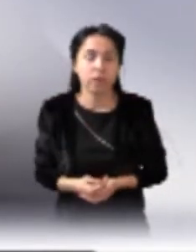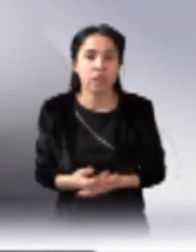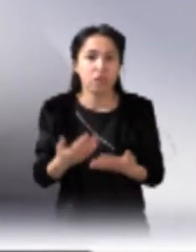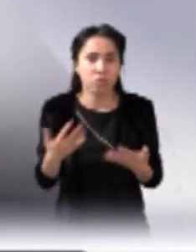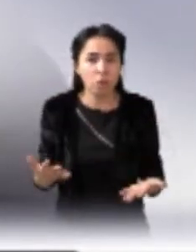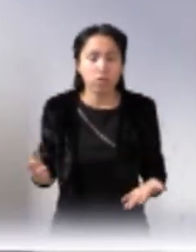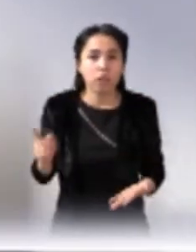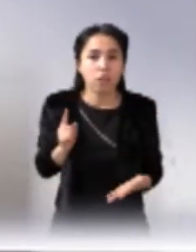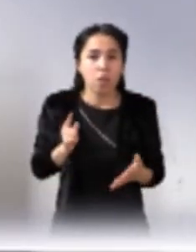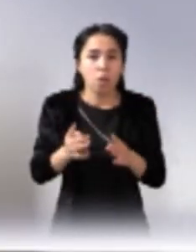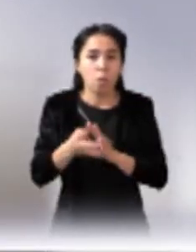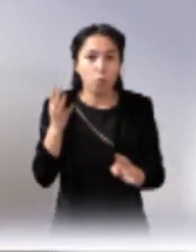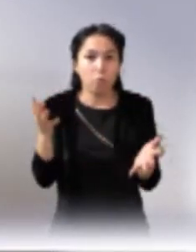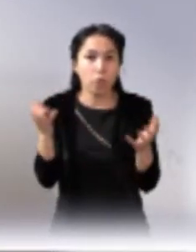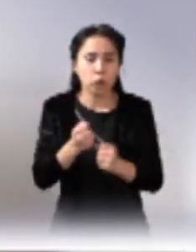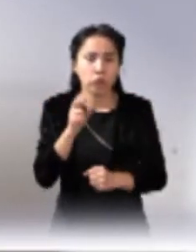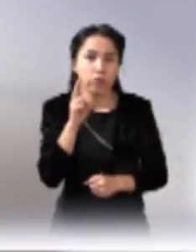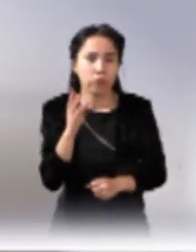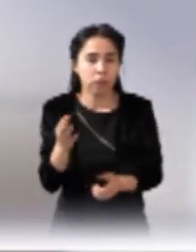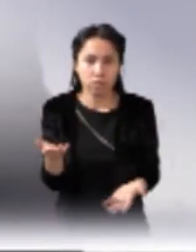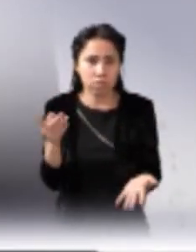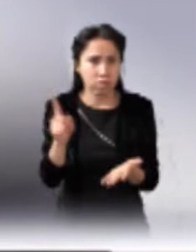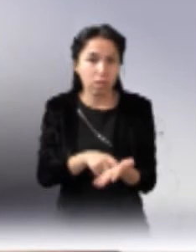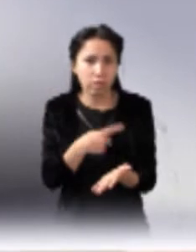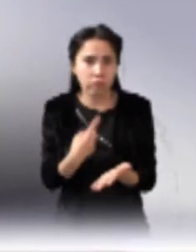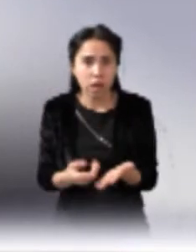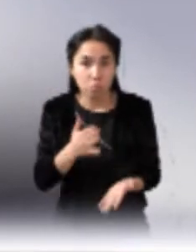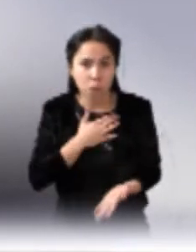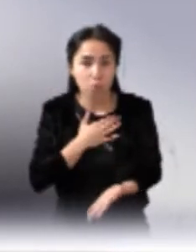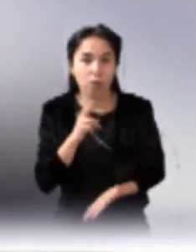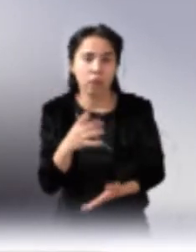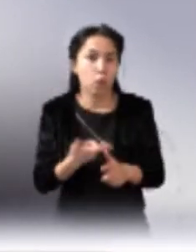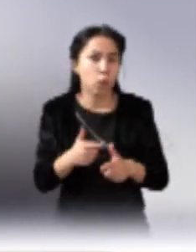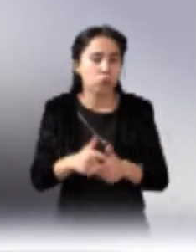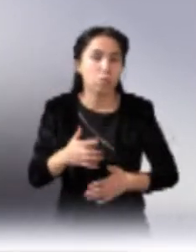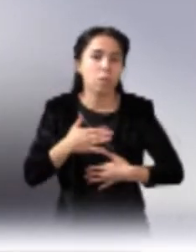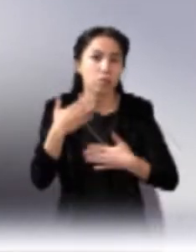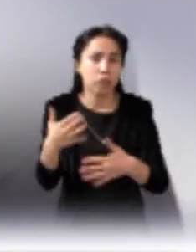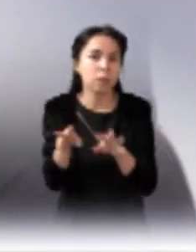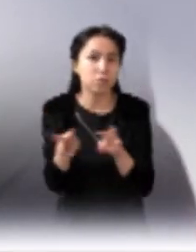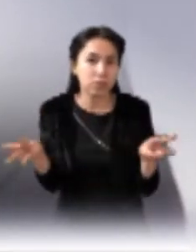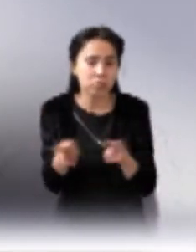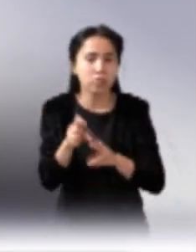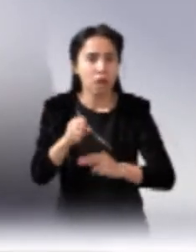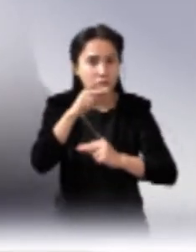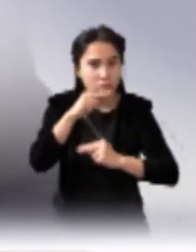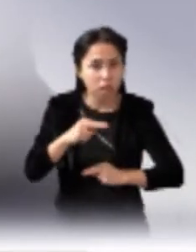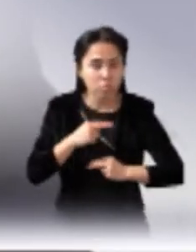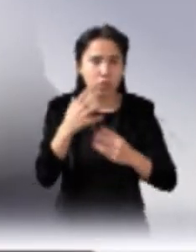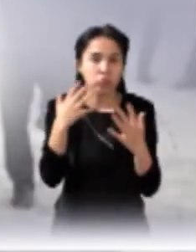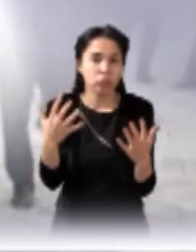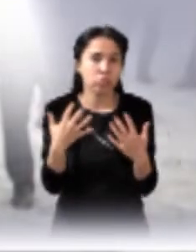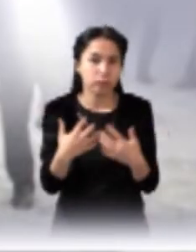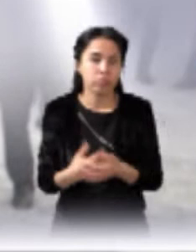Вот, дождались очереди и получили квартиру. И не верится, что это наше. Очень благодарен местным властям, что проявляет такую заботу о